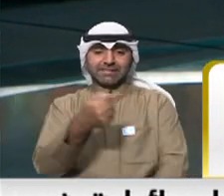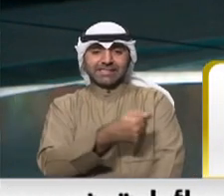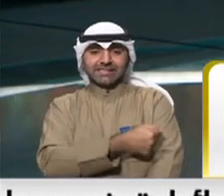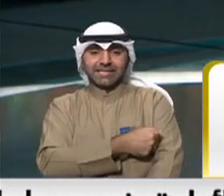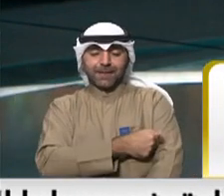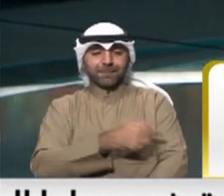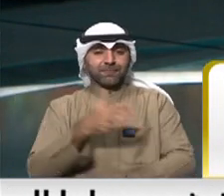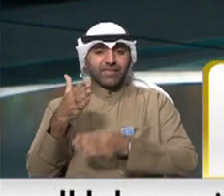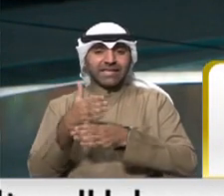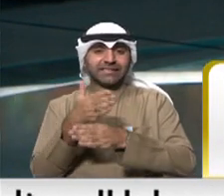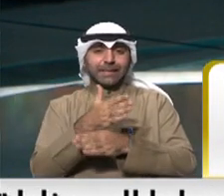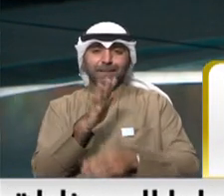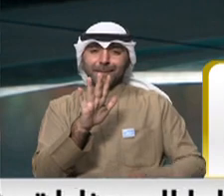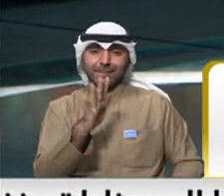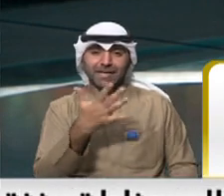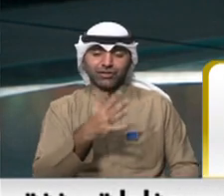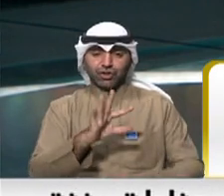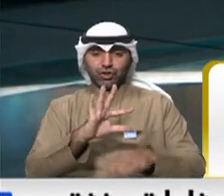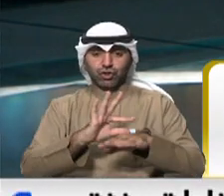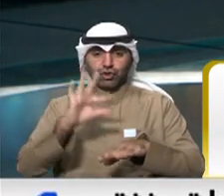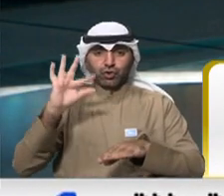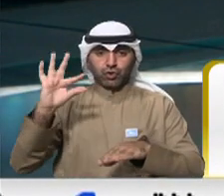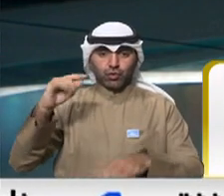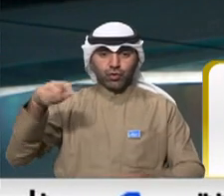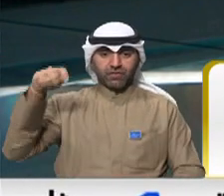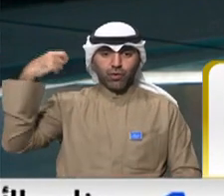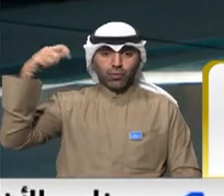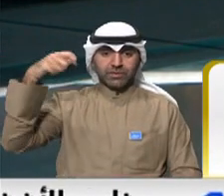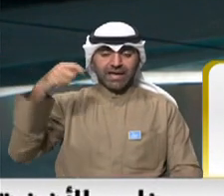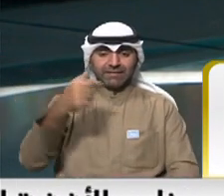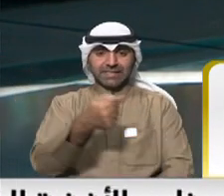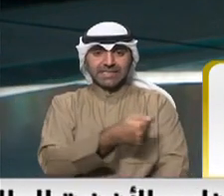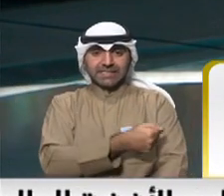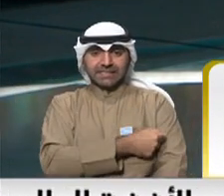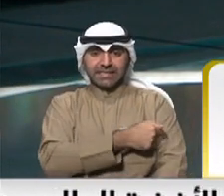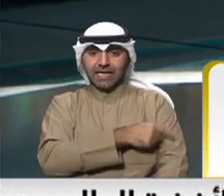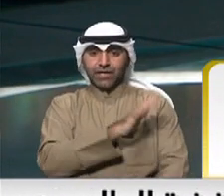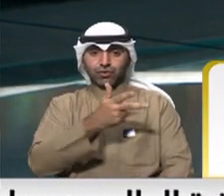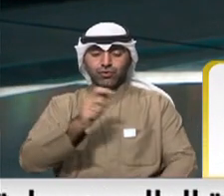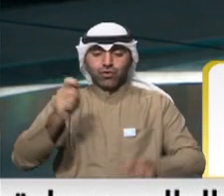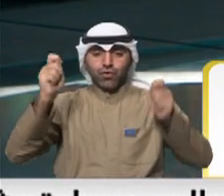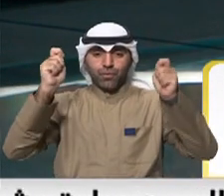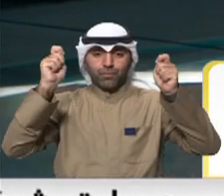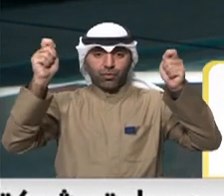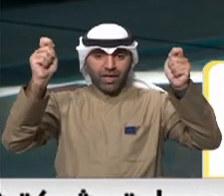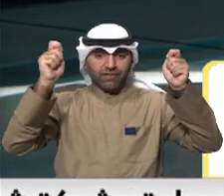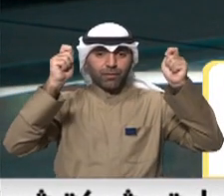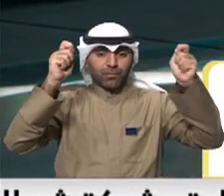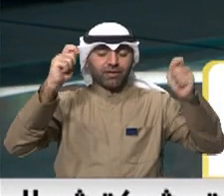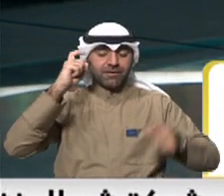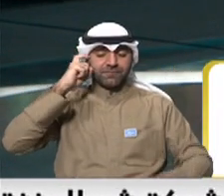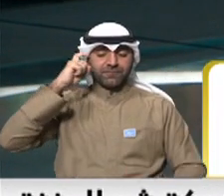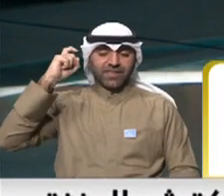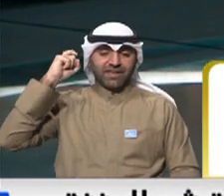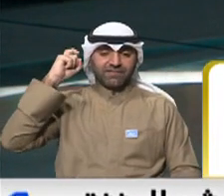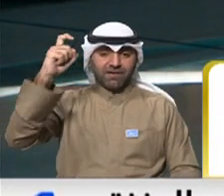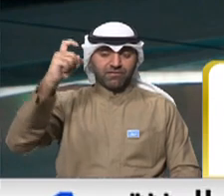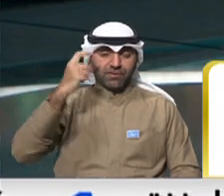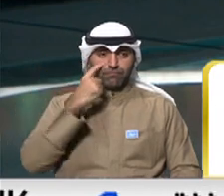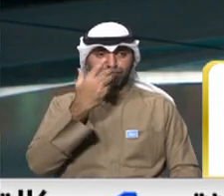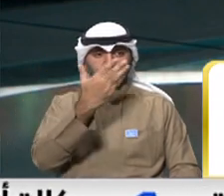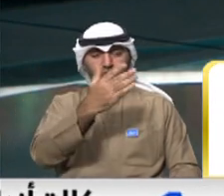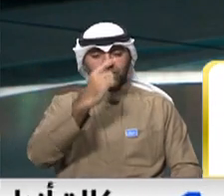الكوري الأطباء المتدربين الذين استقالوا بشكل جماعي للعودة إلى العمل قبل يوم واحد من الموعد